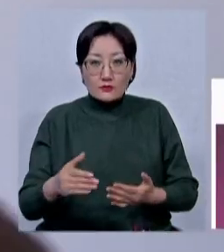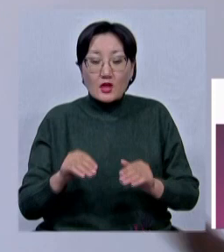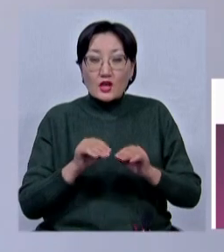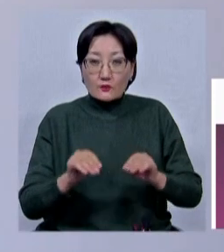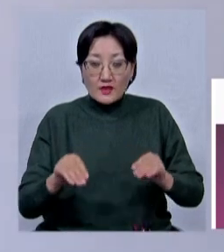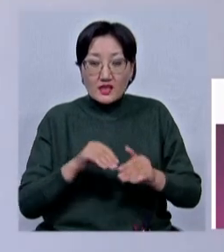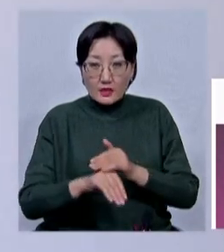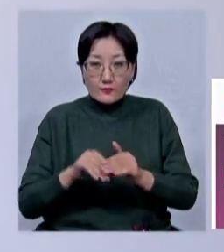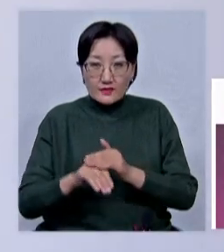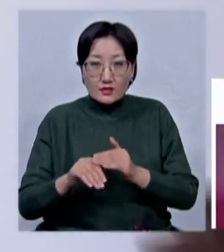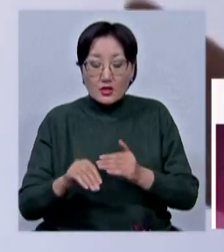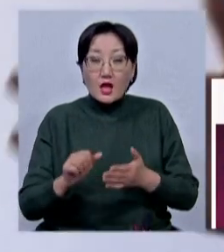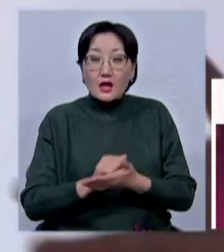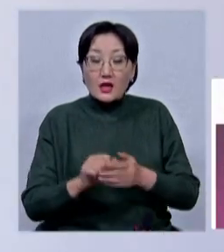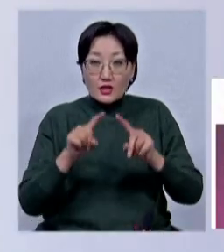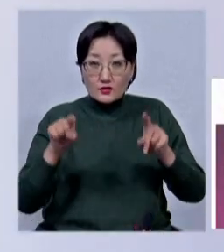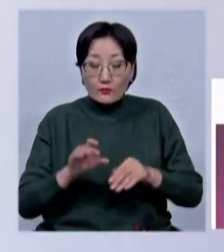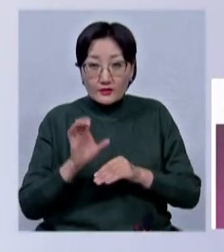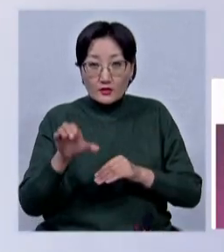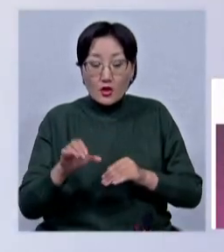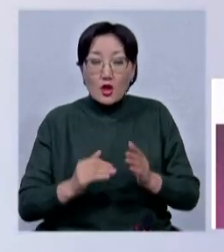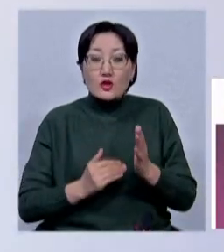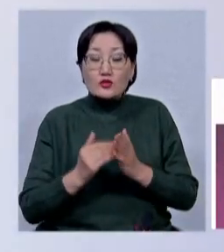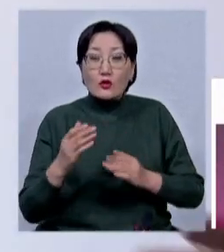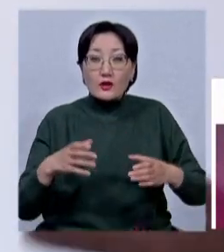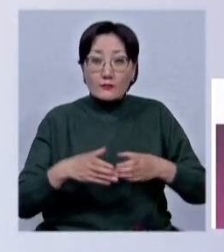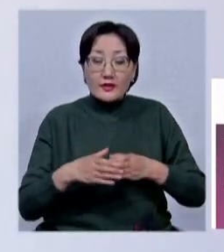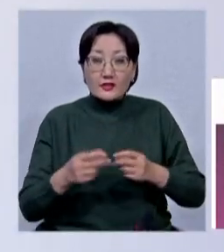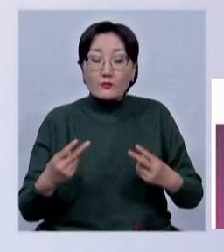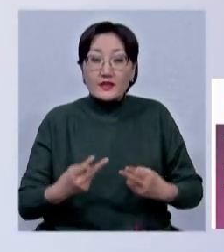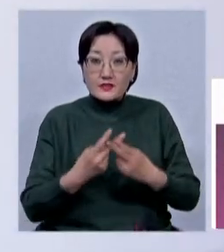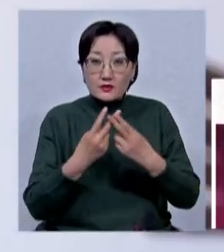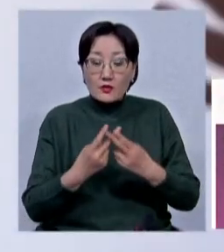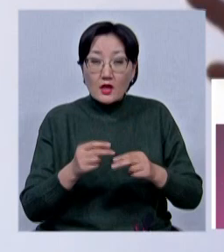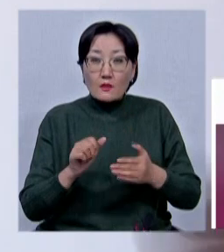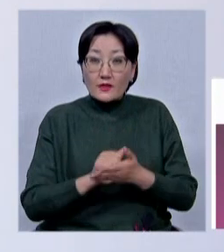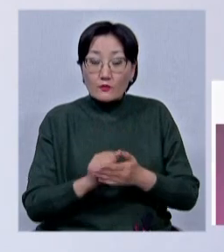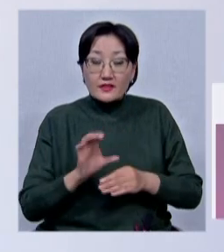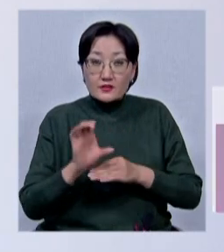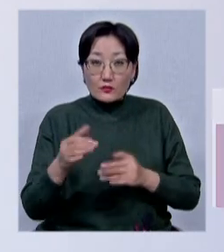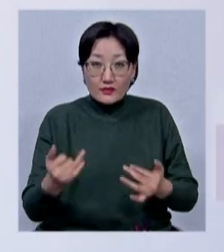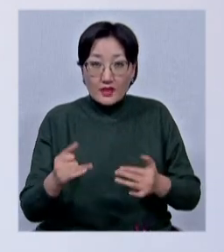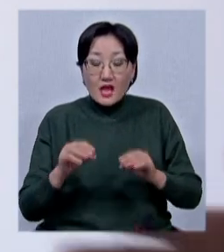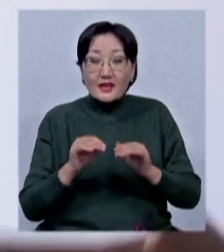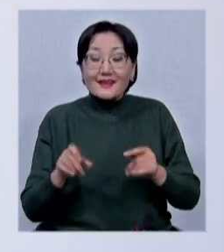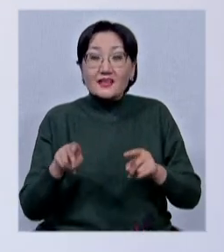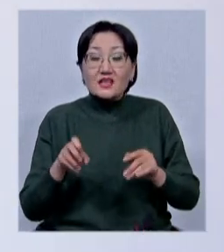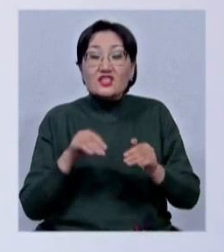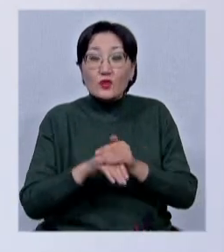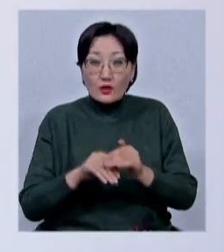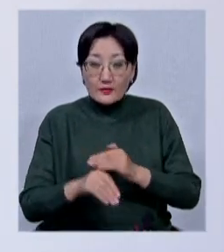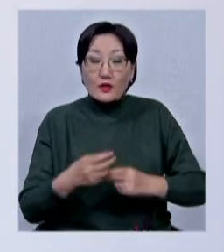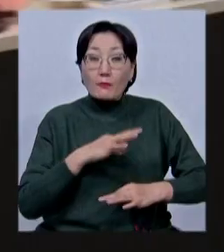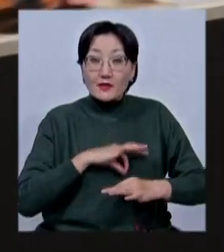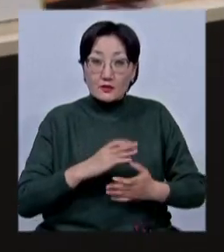қағаз жіберген, өзіміз жоғары тұрған комитетімізден, Астанадан қағаз жіберілген, сол себептен қазір бұны қойма ретінде өзіміз